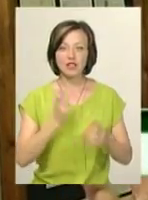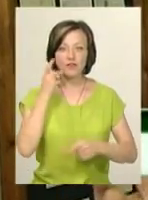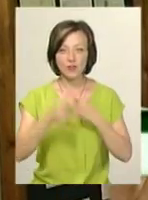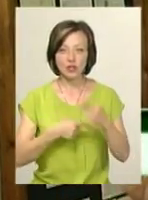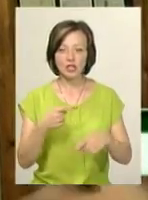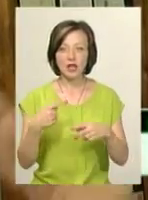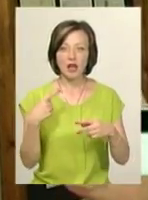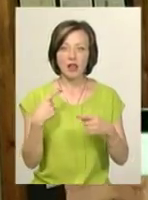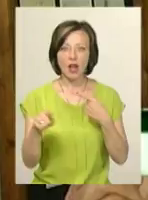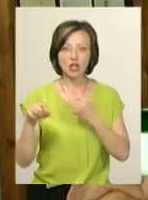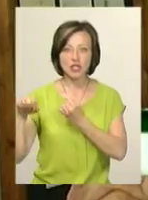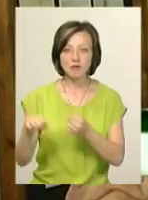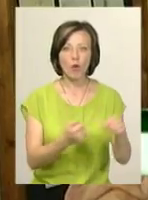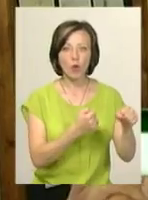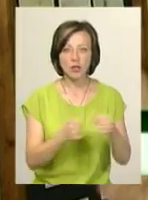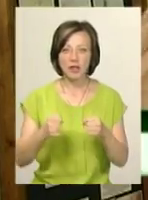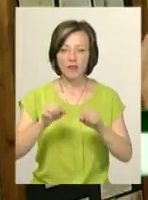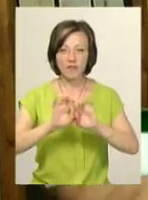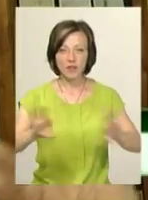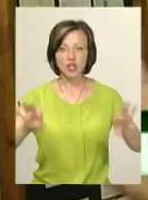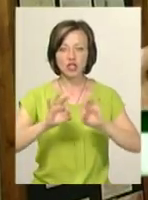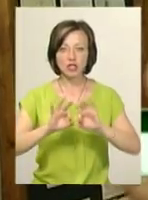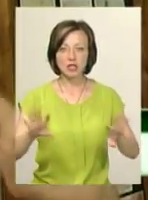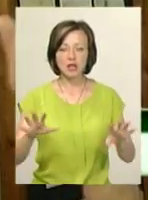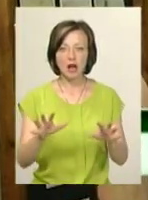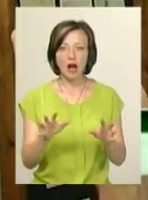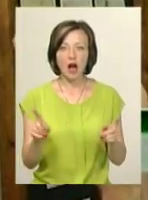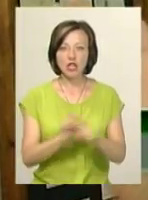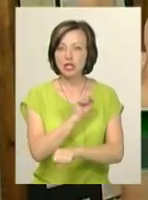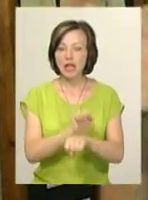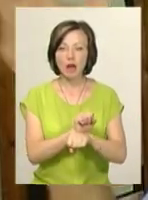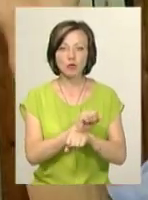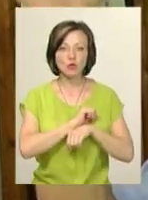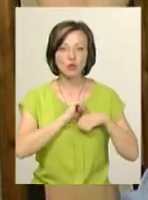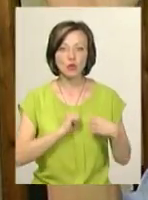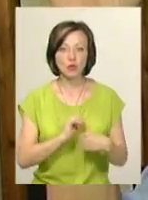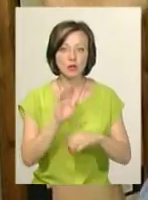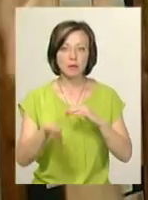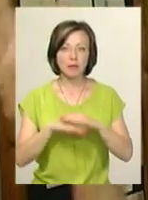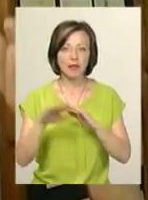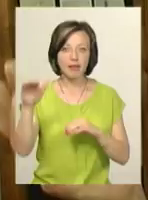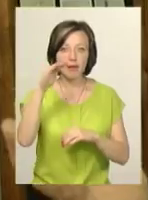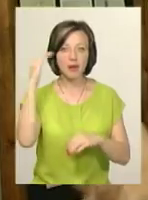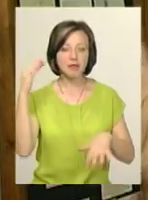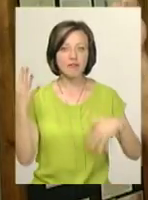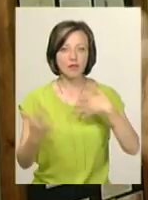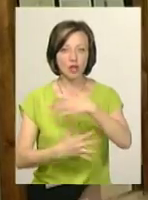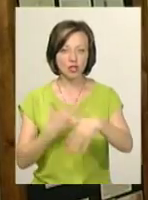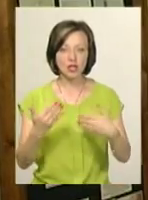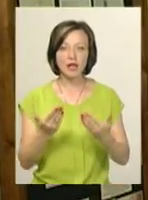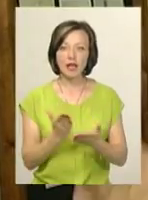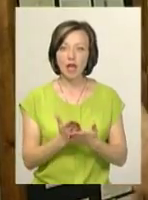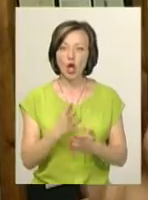дзвони віщі, аж терпнуть душі в піднебеснім віражі. І є